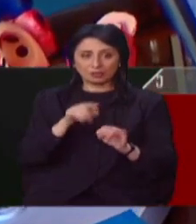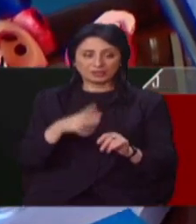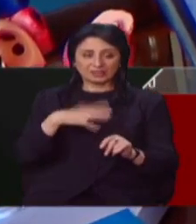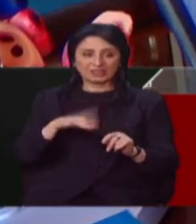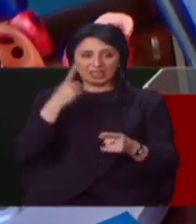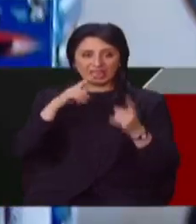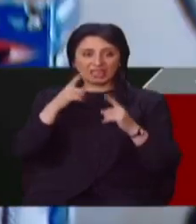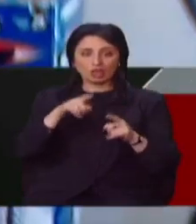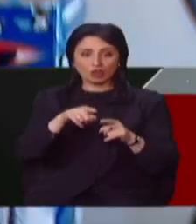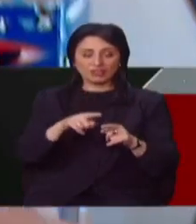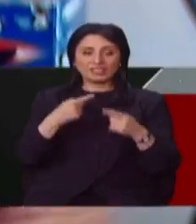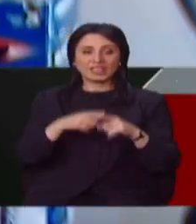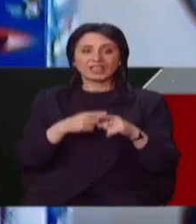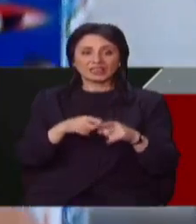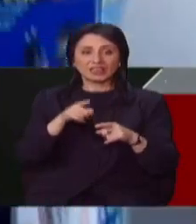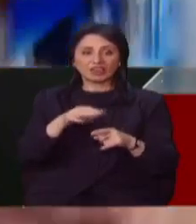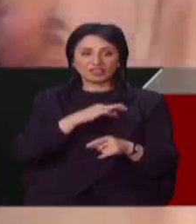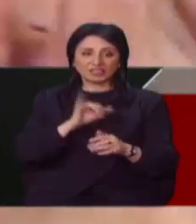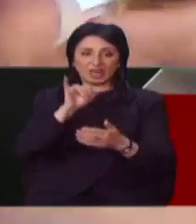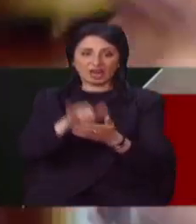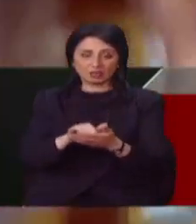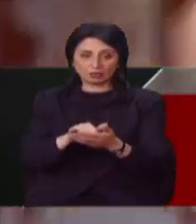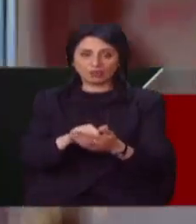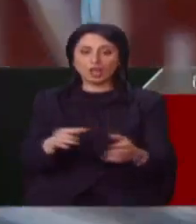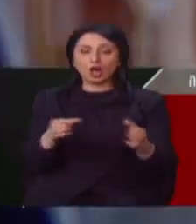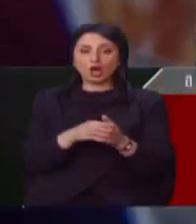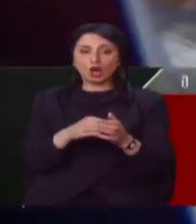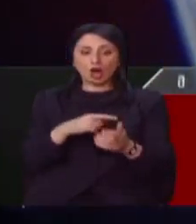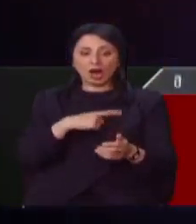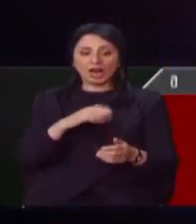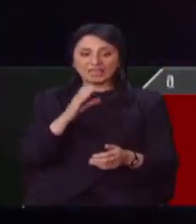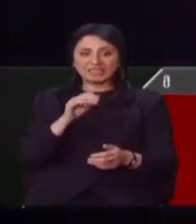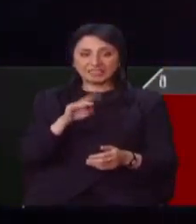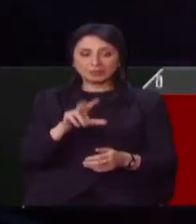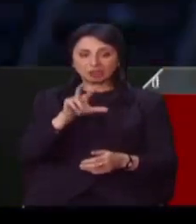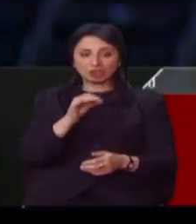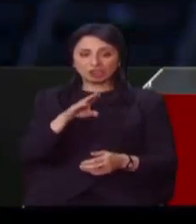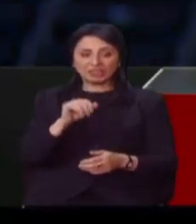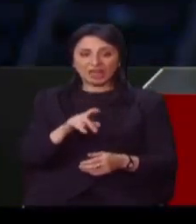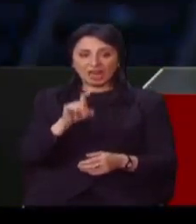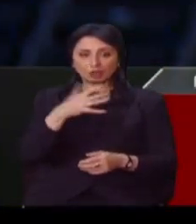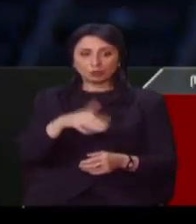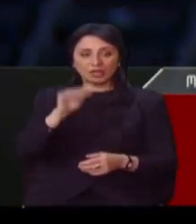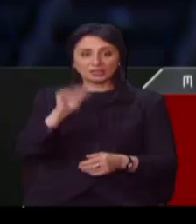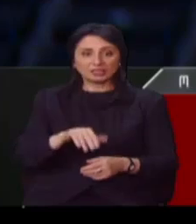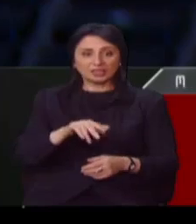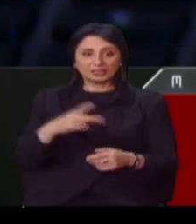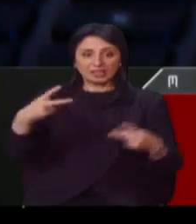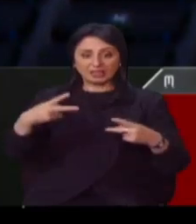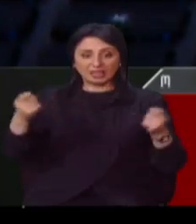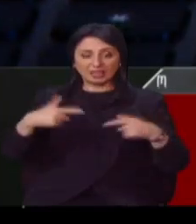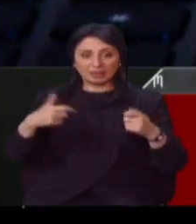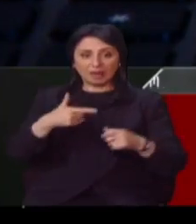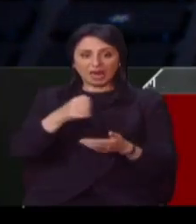საქართველოს ინოვაციებისა და ტექნოლოგიების სააგენტო იყო. კომპანია კარდიოსტიმმა ჯიტას 150,000 ლარიანი